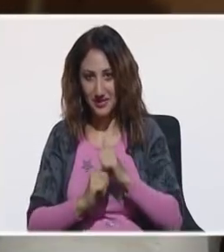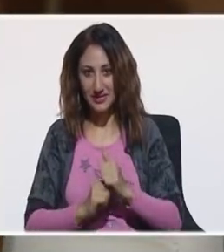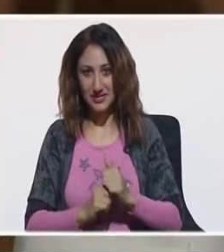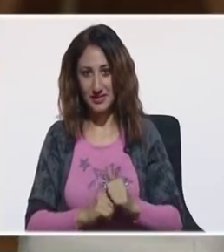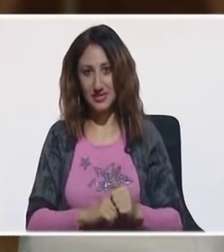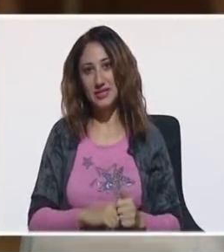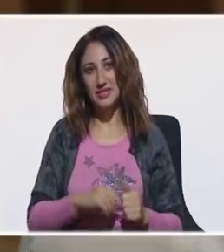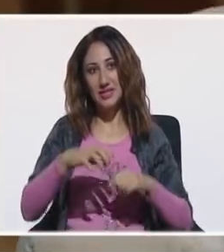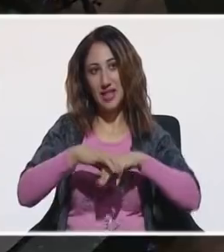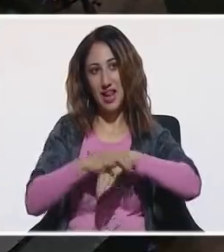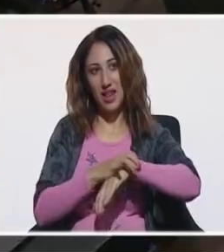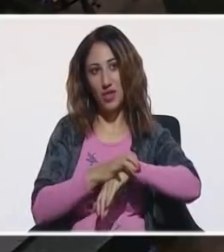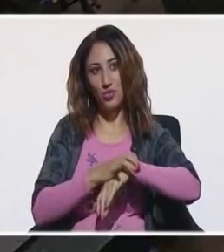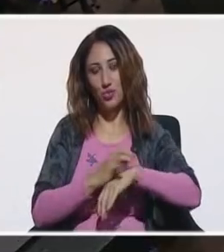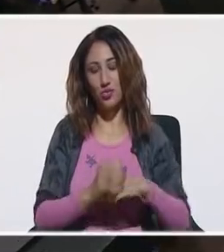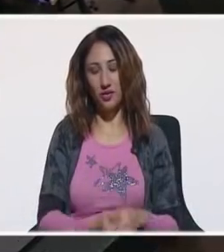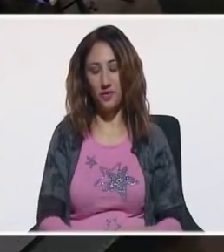تنبسطي